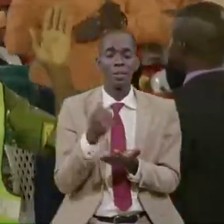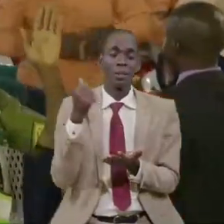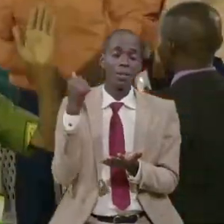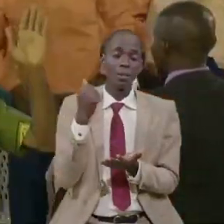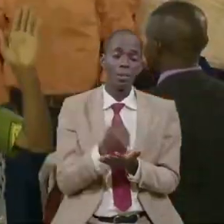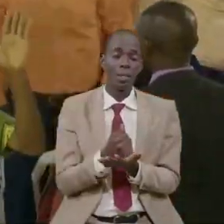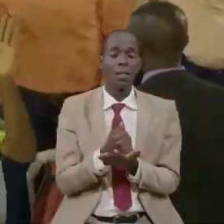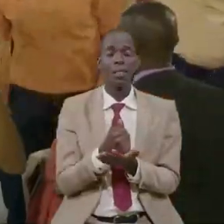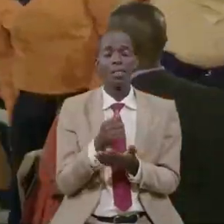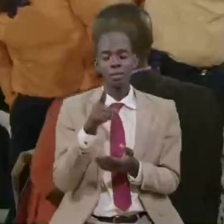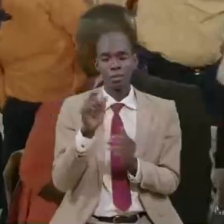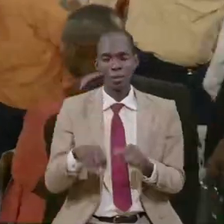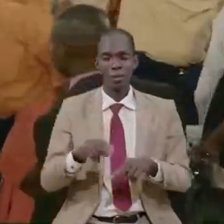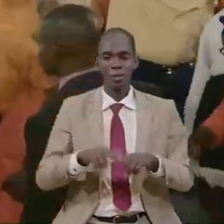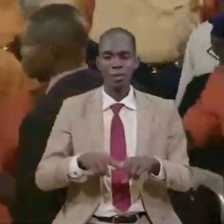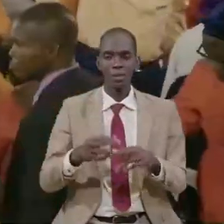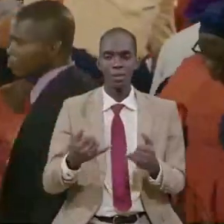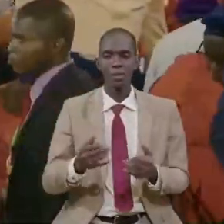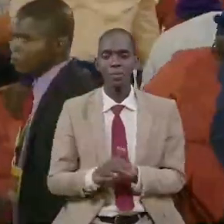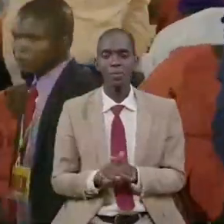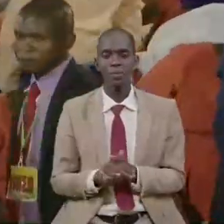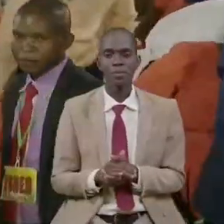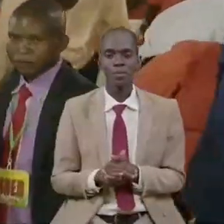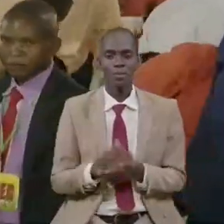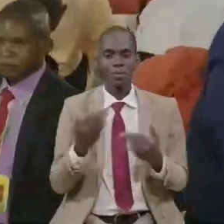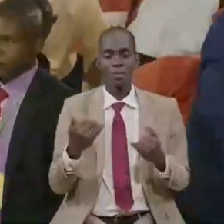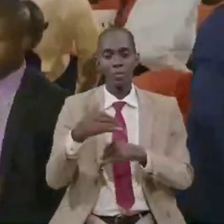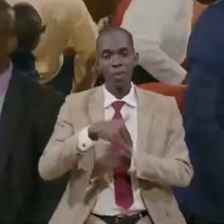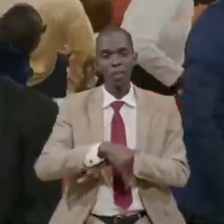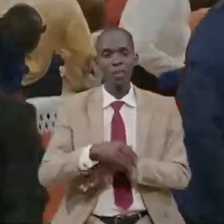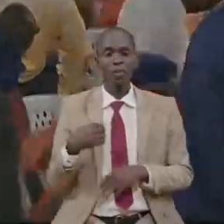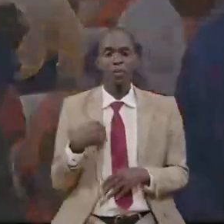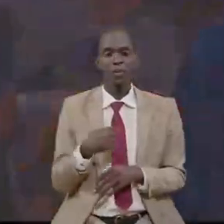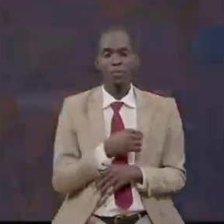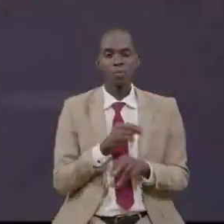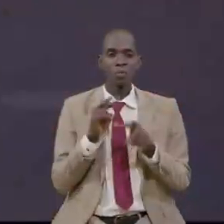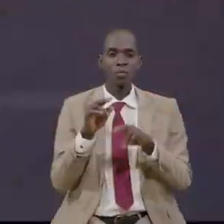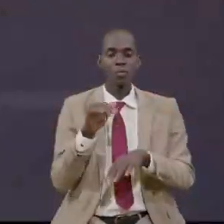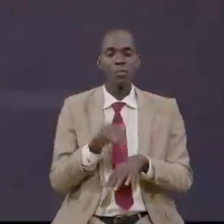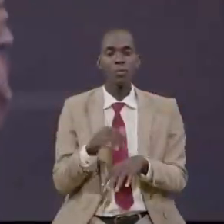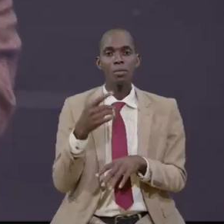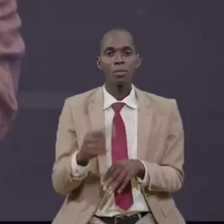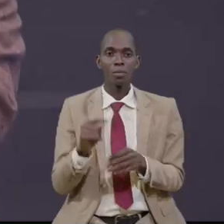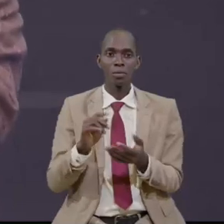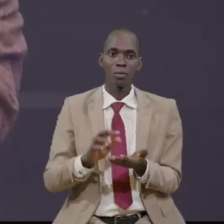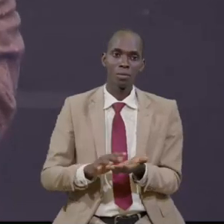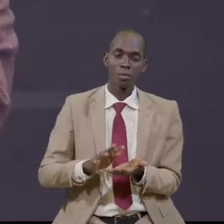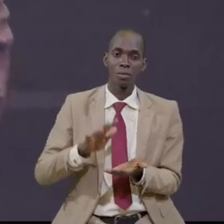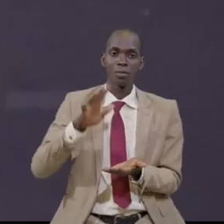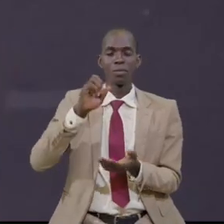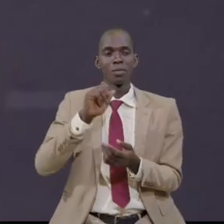Amen. Assoyez-vous. Ce soir, nous allons voir la transformation